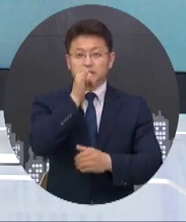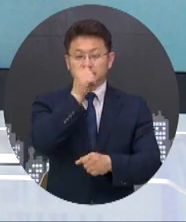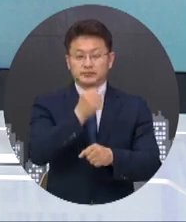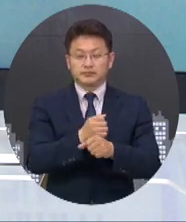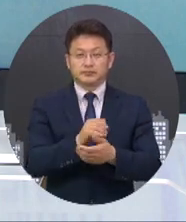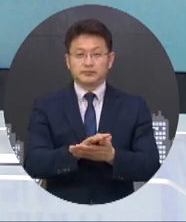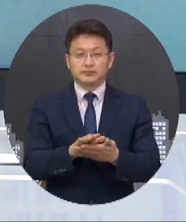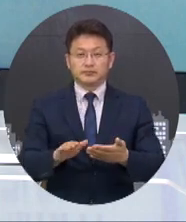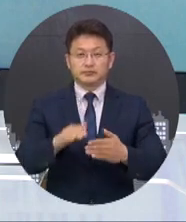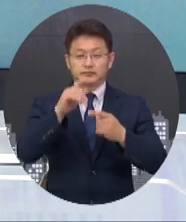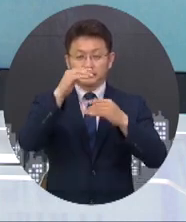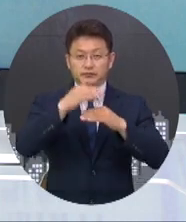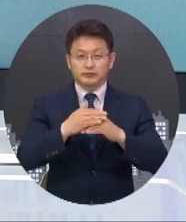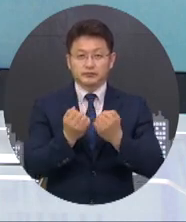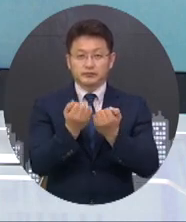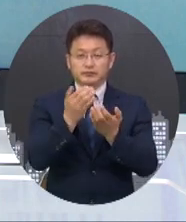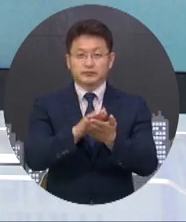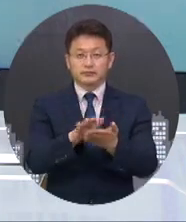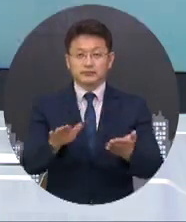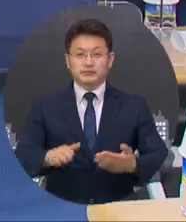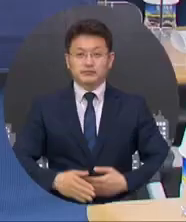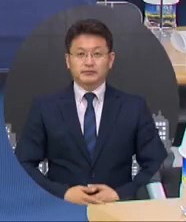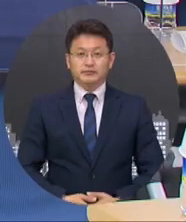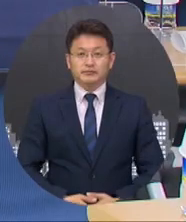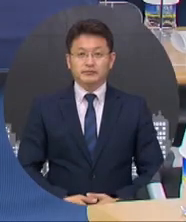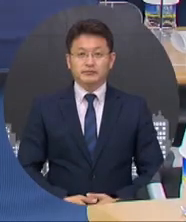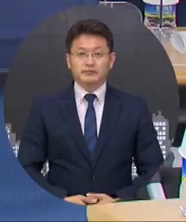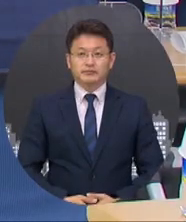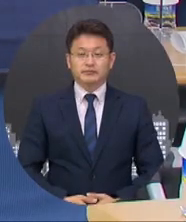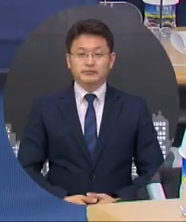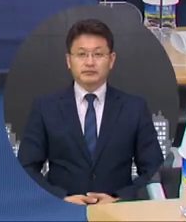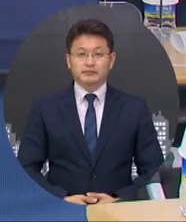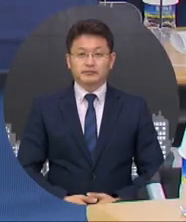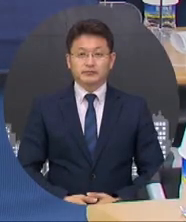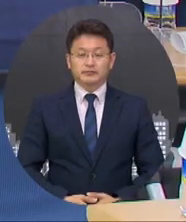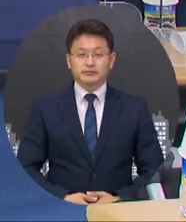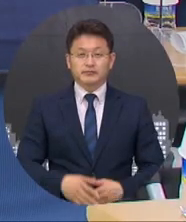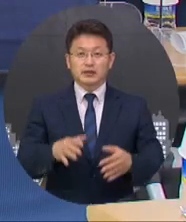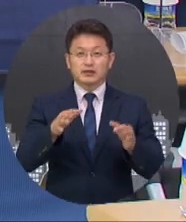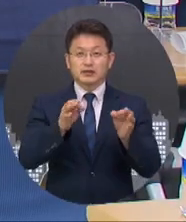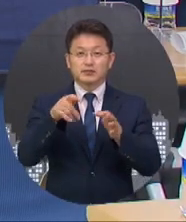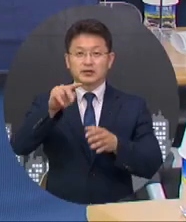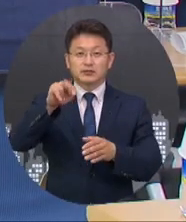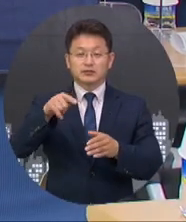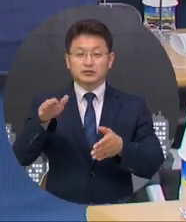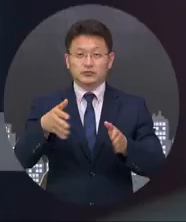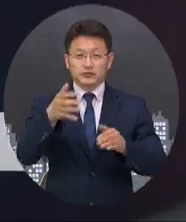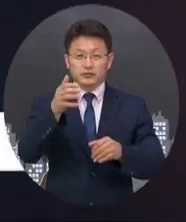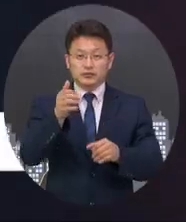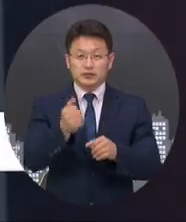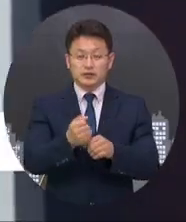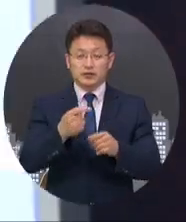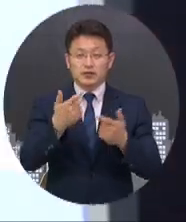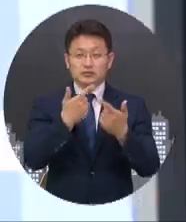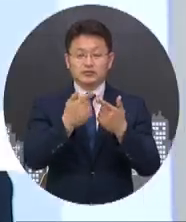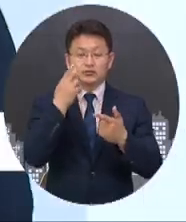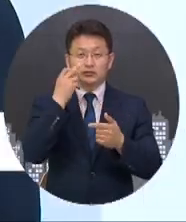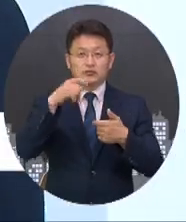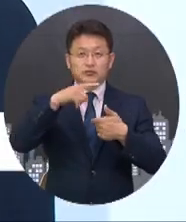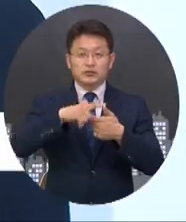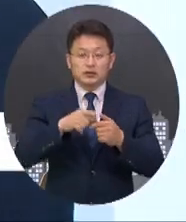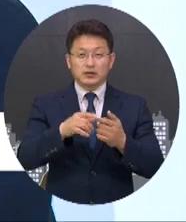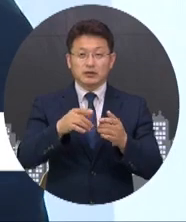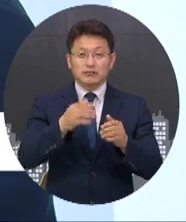부정석 기자가 그 현장 다녀왔습니다. 내가 지금 먹고 살기 힘든데. 김경수 지사는 부울경 메가시티가 더